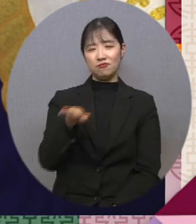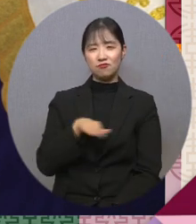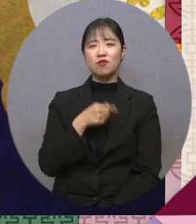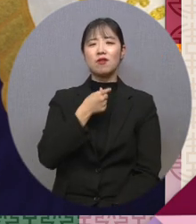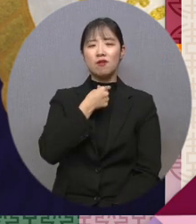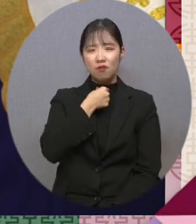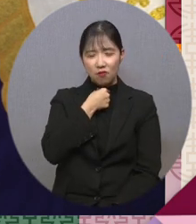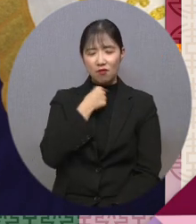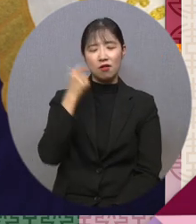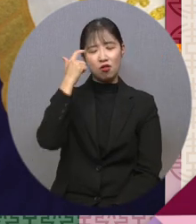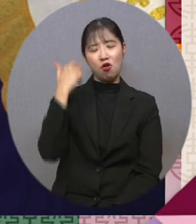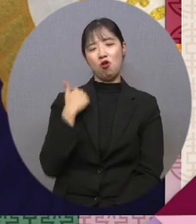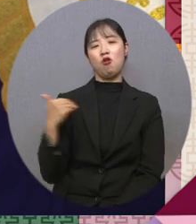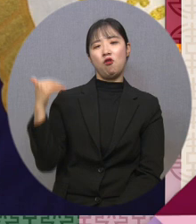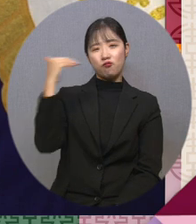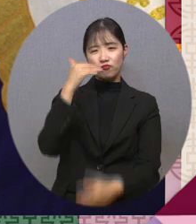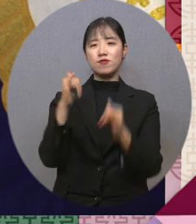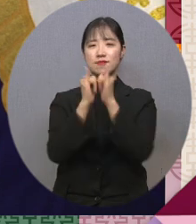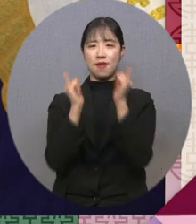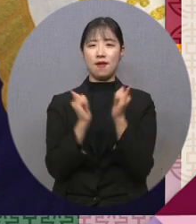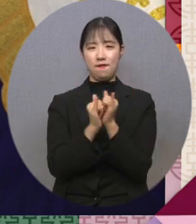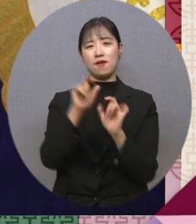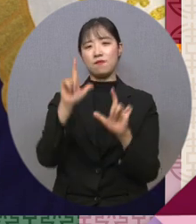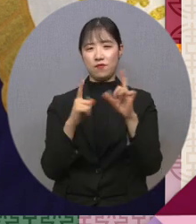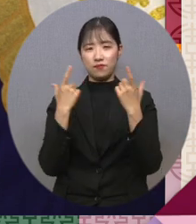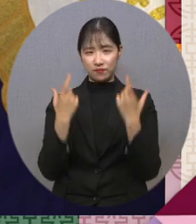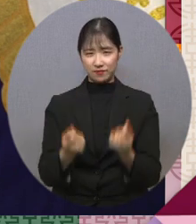꿈꾸는 성숙사회의 모습입니다.